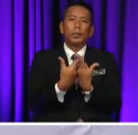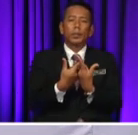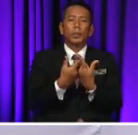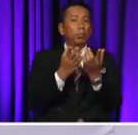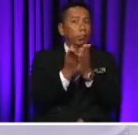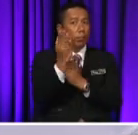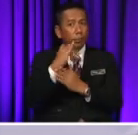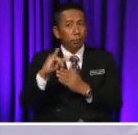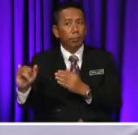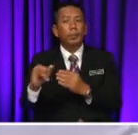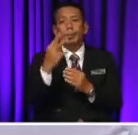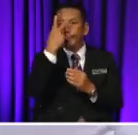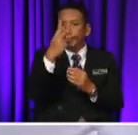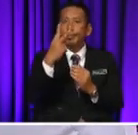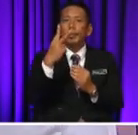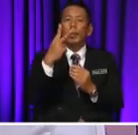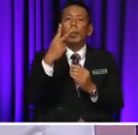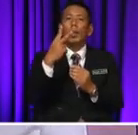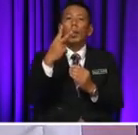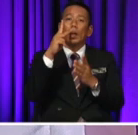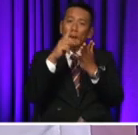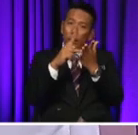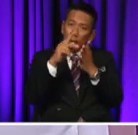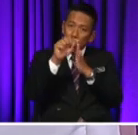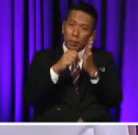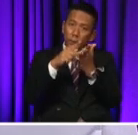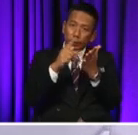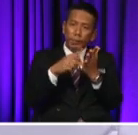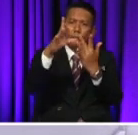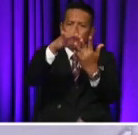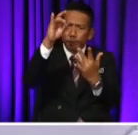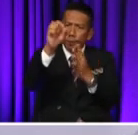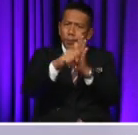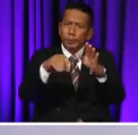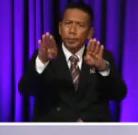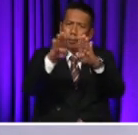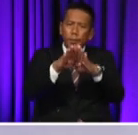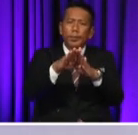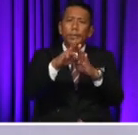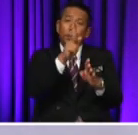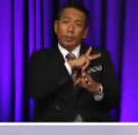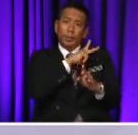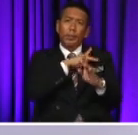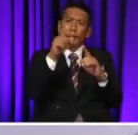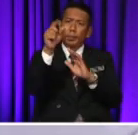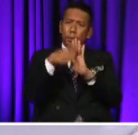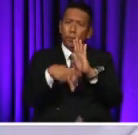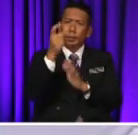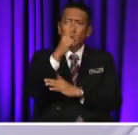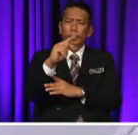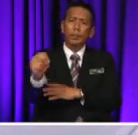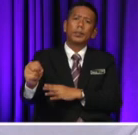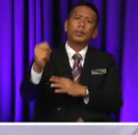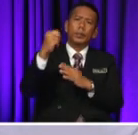yang seterusnya kita nak tengok pula sekiranya dilantik sebagai ketua persatuan agama Islam ketua kelak